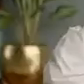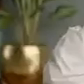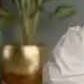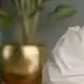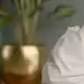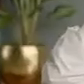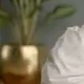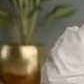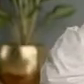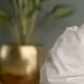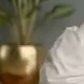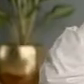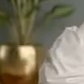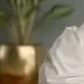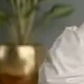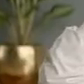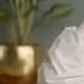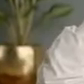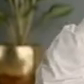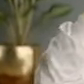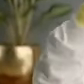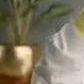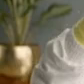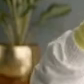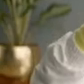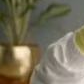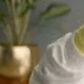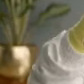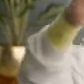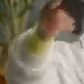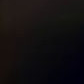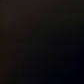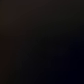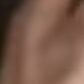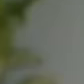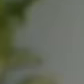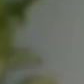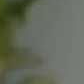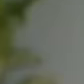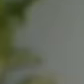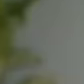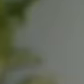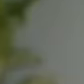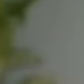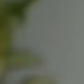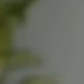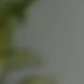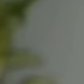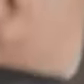सर, आपका केवाईसी अपडेट करना है, नहीं तो अकाउंट और एटीएम कार्ड ब्लॉक हो जाएगा। सावधान